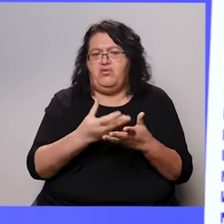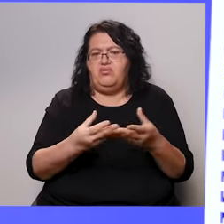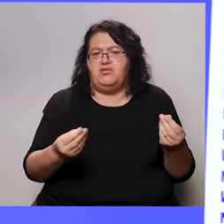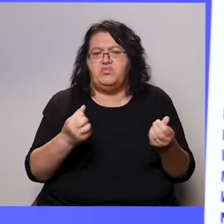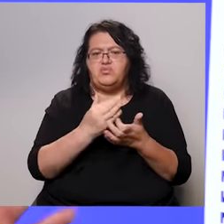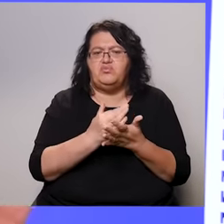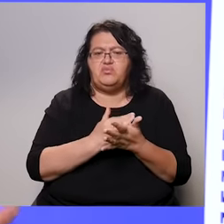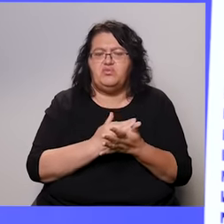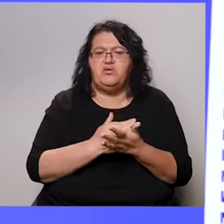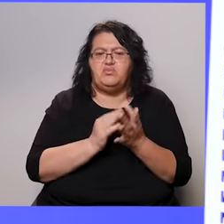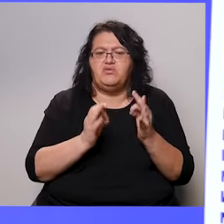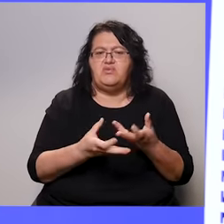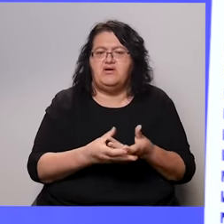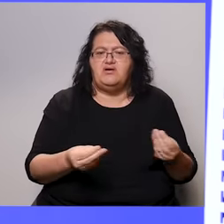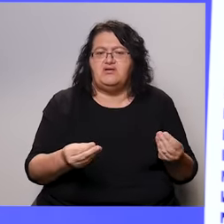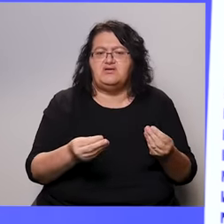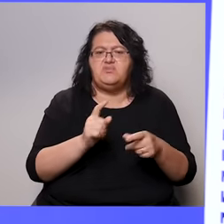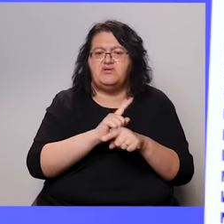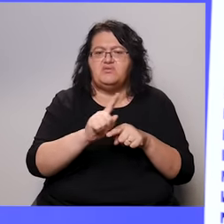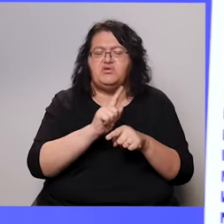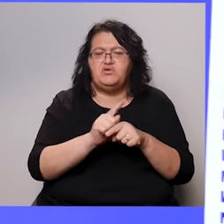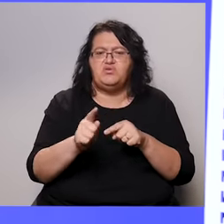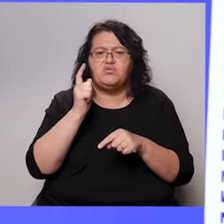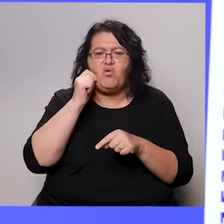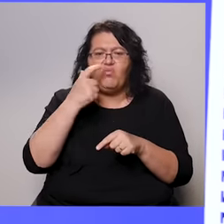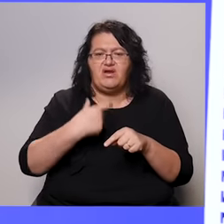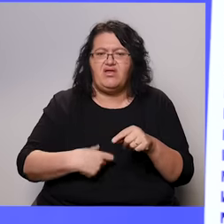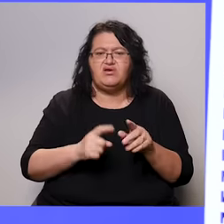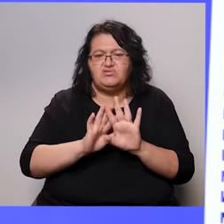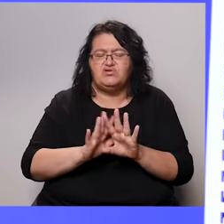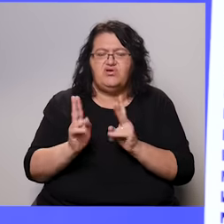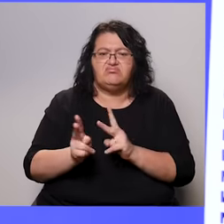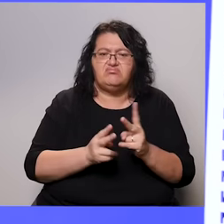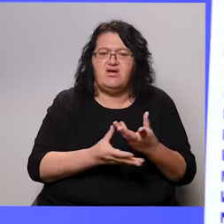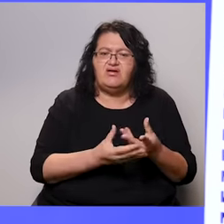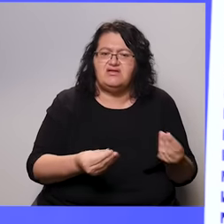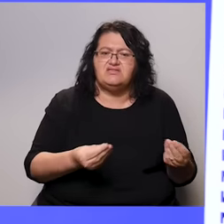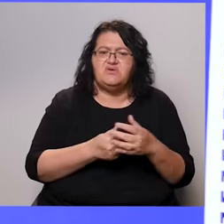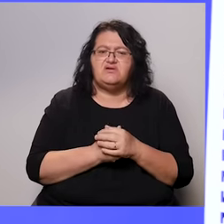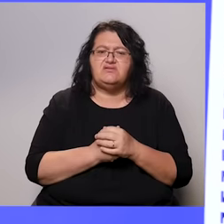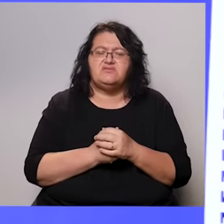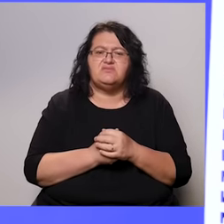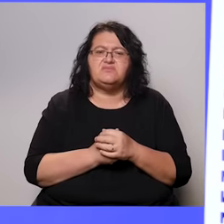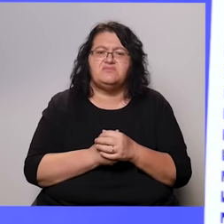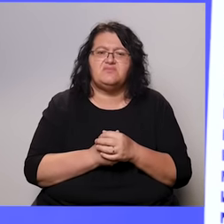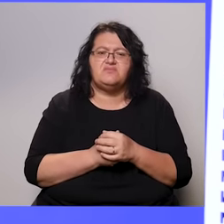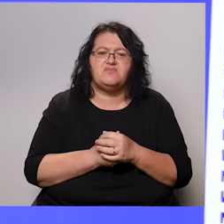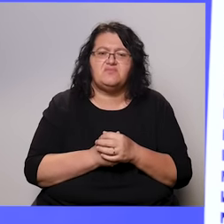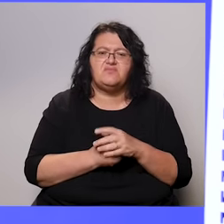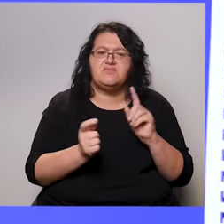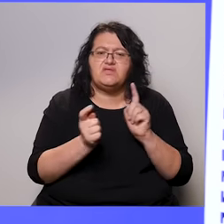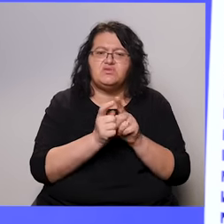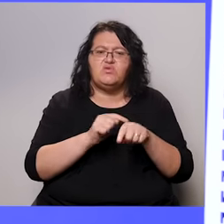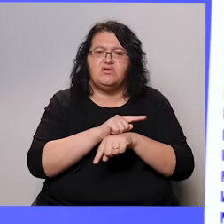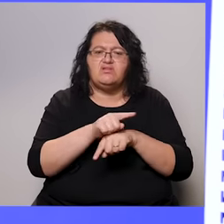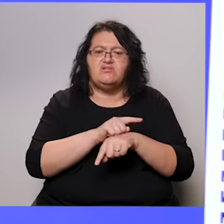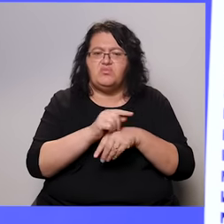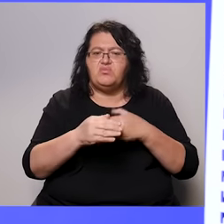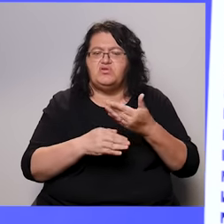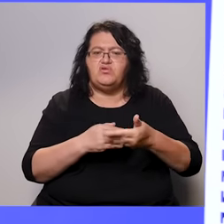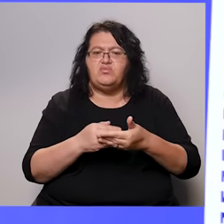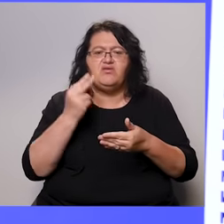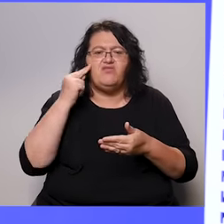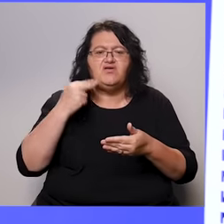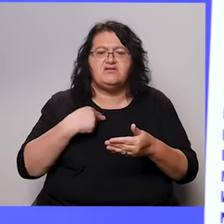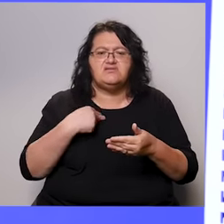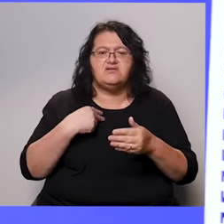nicio problemă, adică respectăm toate lucrurile omenești din toate punctele de vedere. Las foarte scurt timp, primim